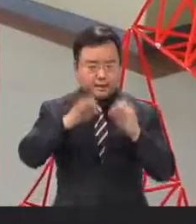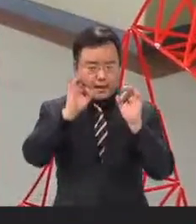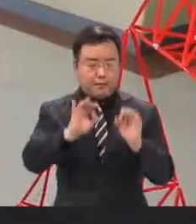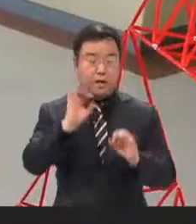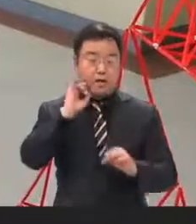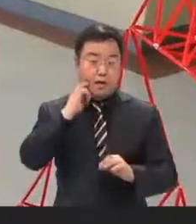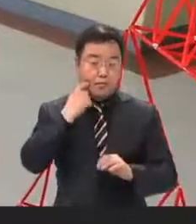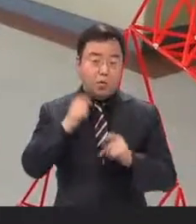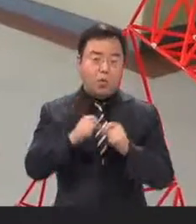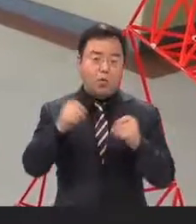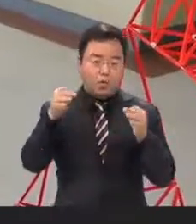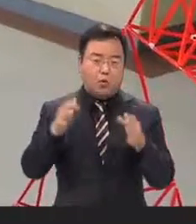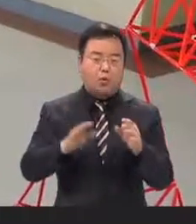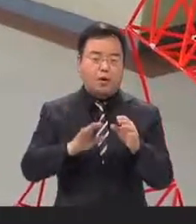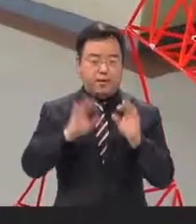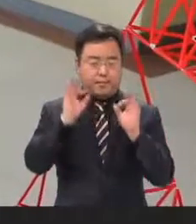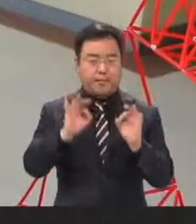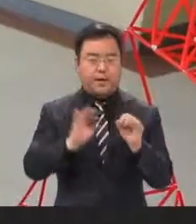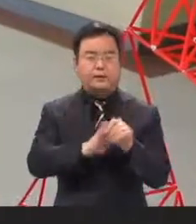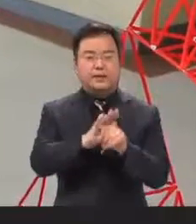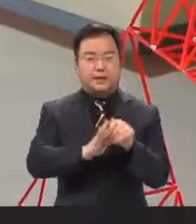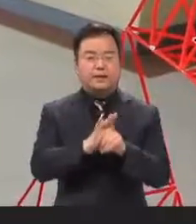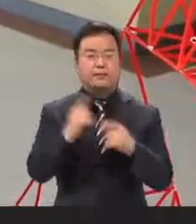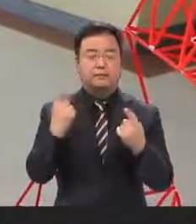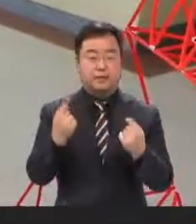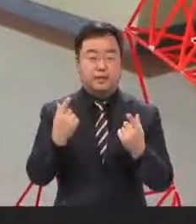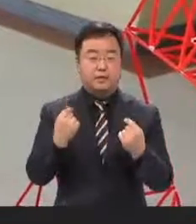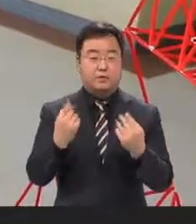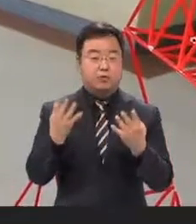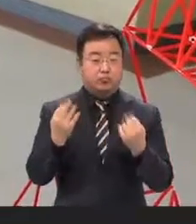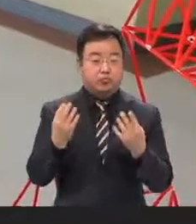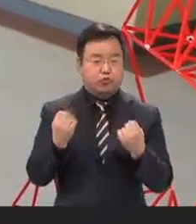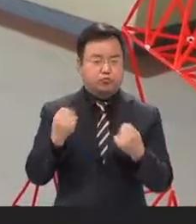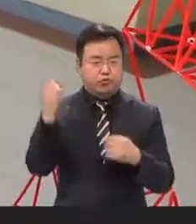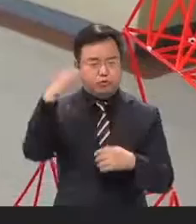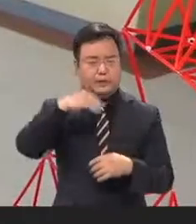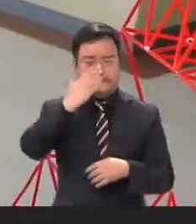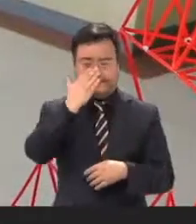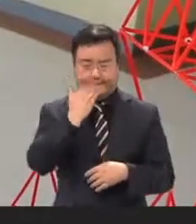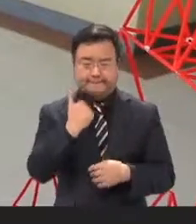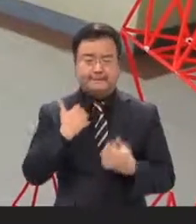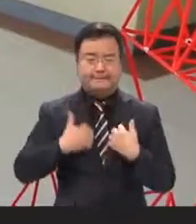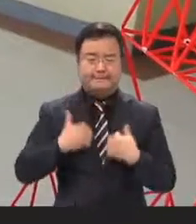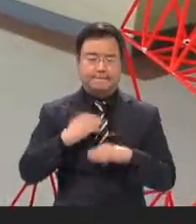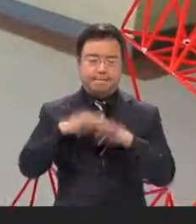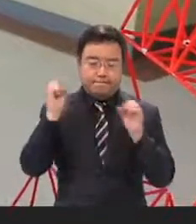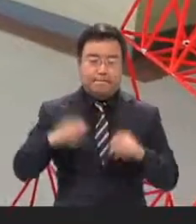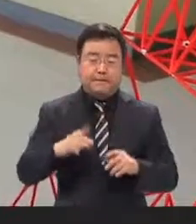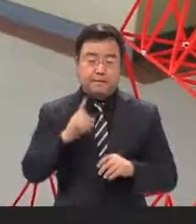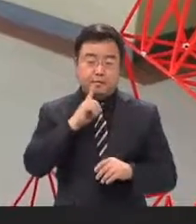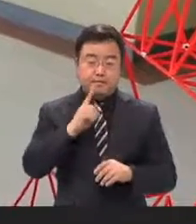예쁘고 오래 봐야 사랑스러운 것처럼 수학도 마냥 재미없고 어려울 거란 색안경을 벗고